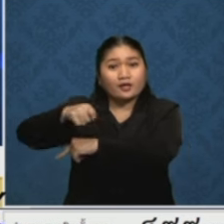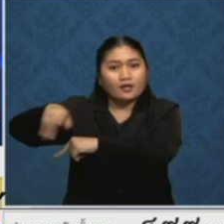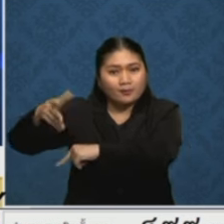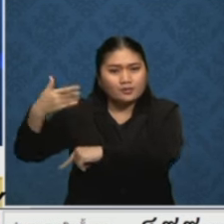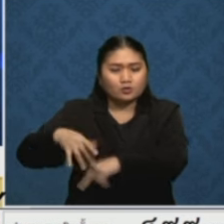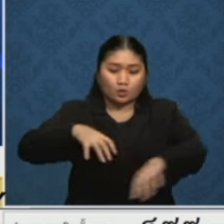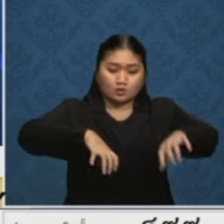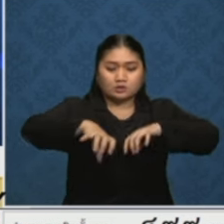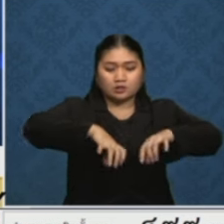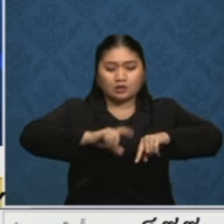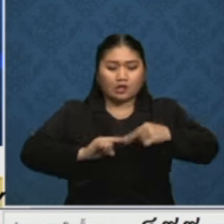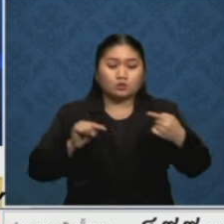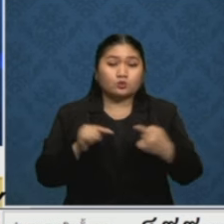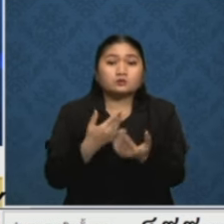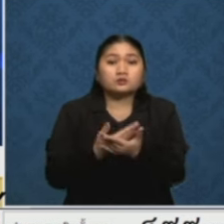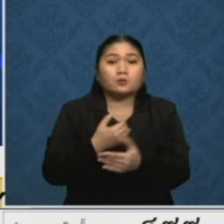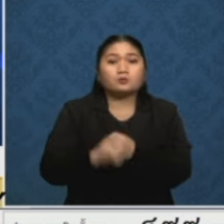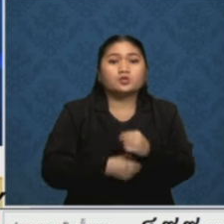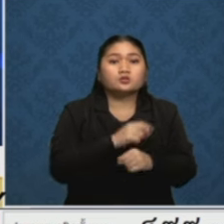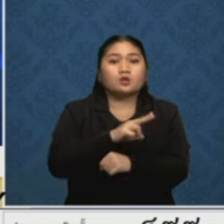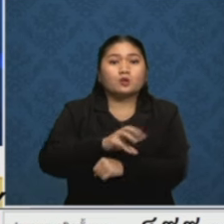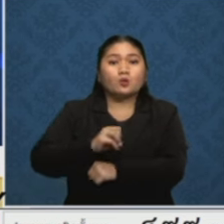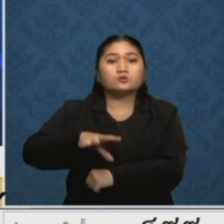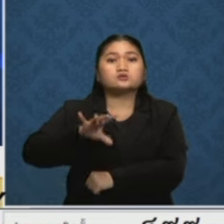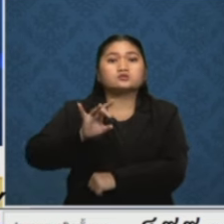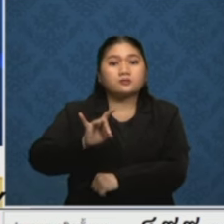จัดการภายในงบประมาณปี68อีก